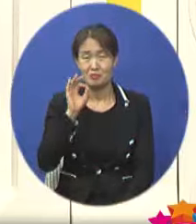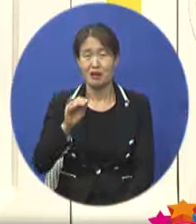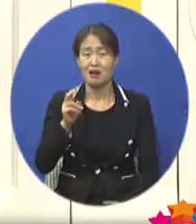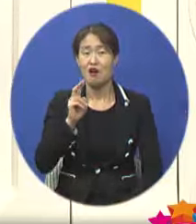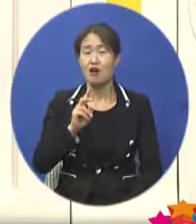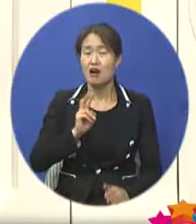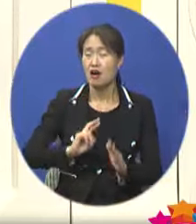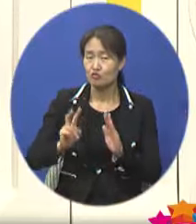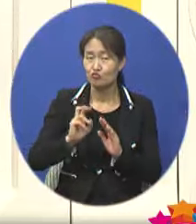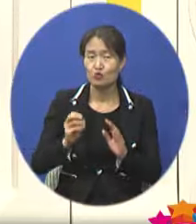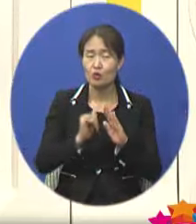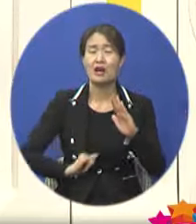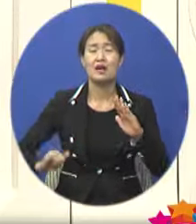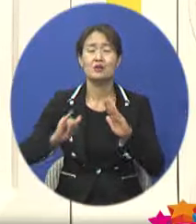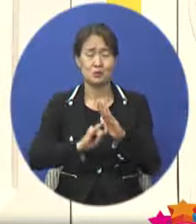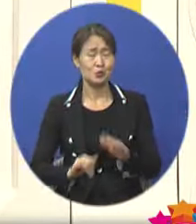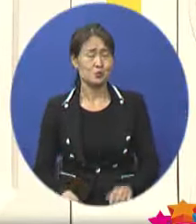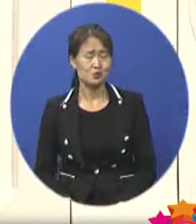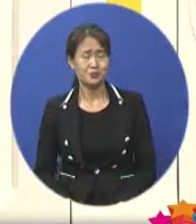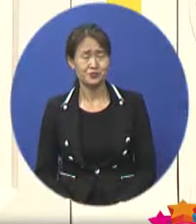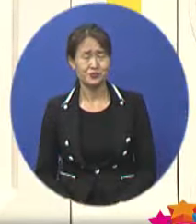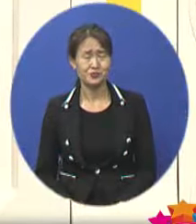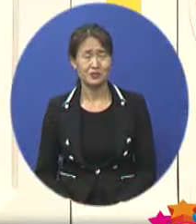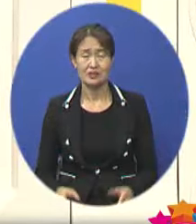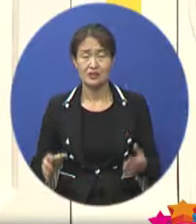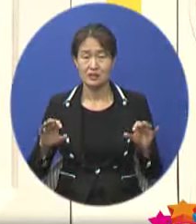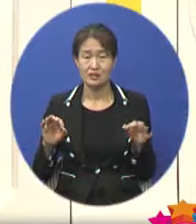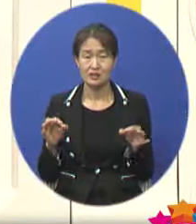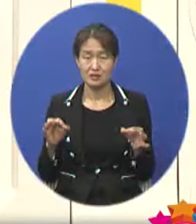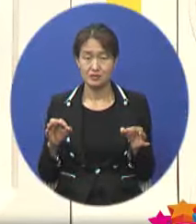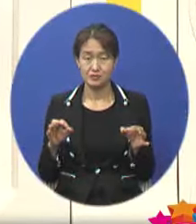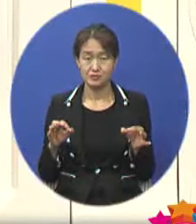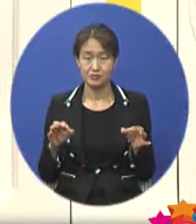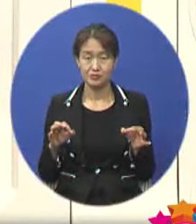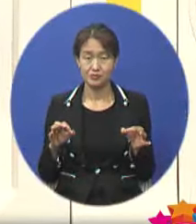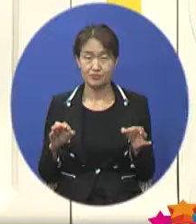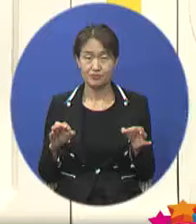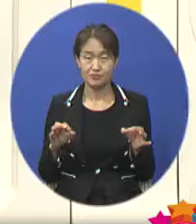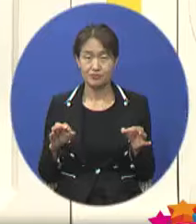가족분들이 되신 거 가족이 네. 되신 거예요. 네. 예. 이렇게 그분이